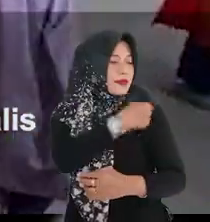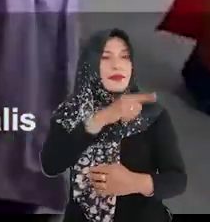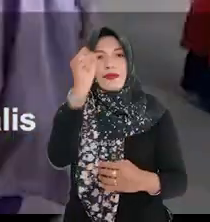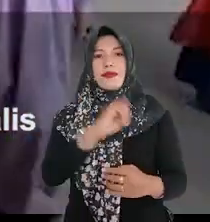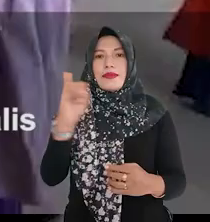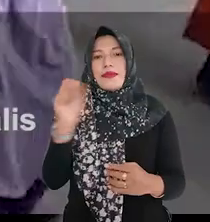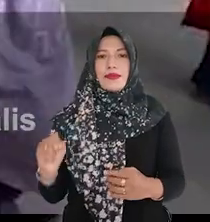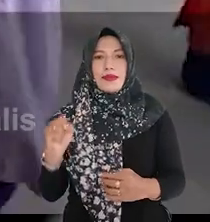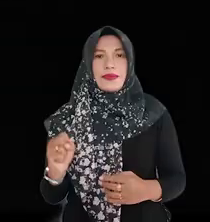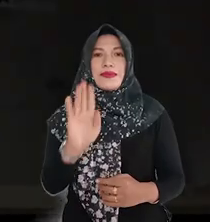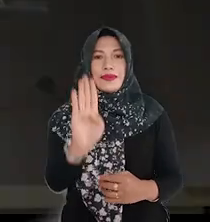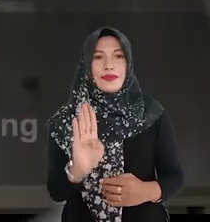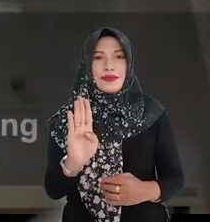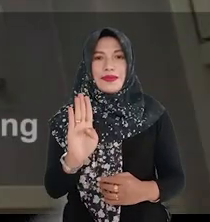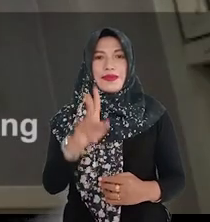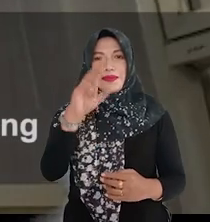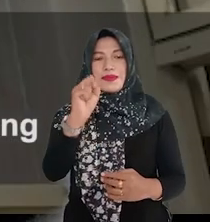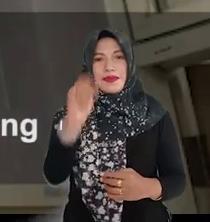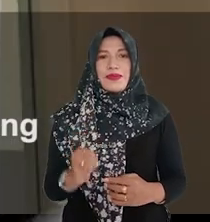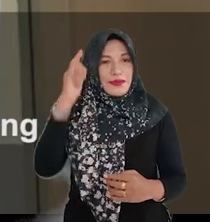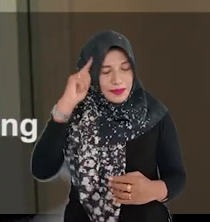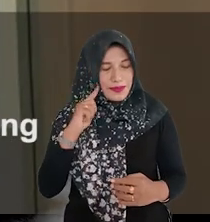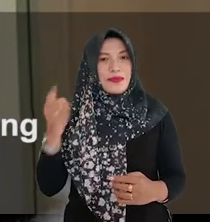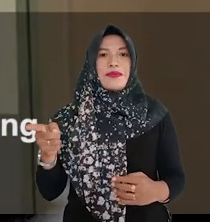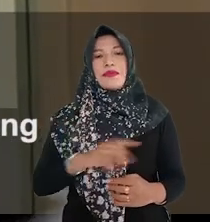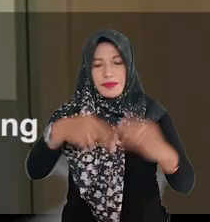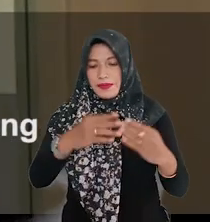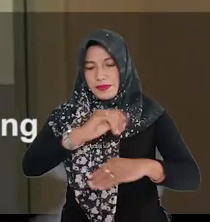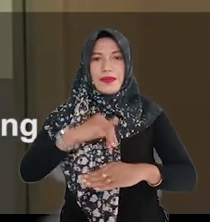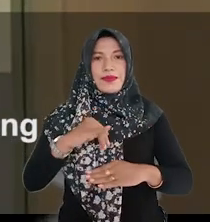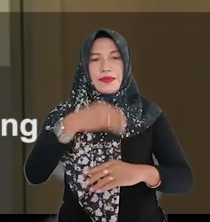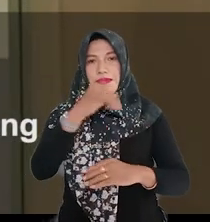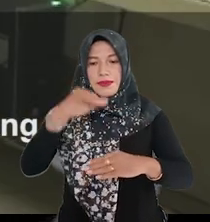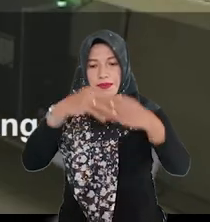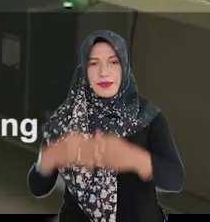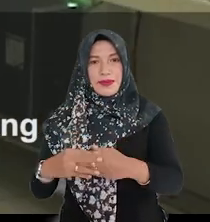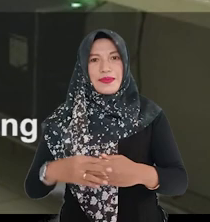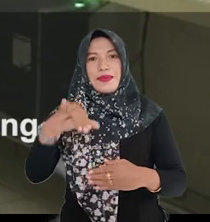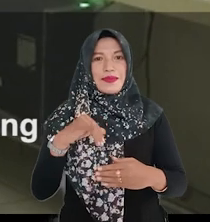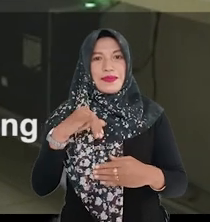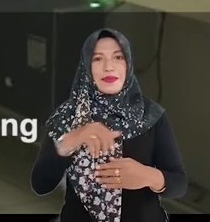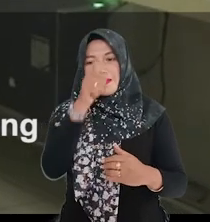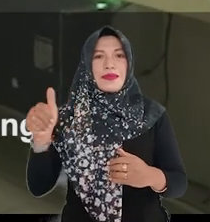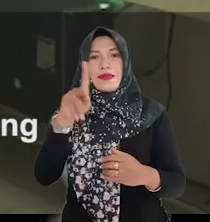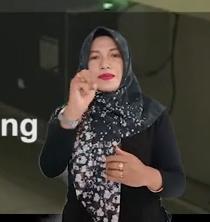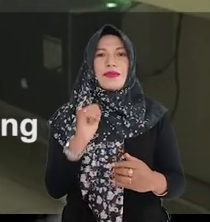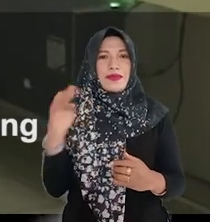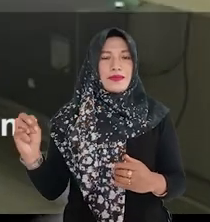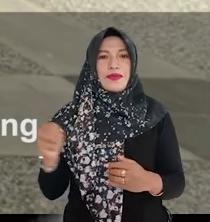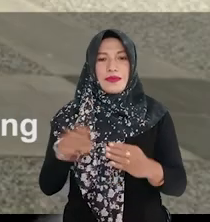oleh dokter spesialis 4 qsar af8 kerjasama yang lebih erat sesama